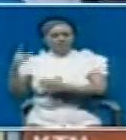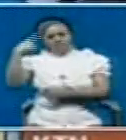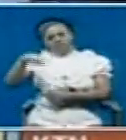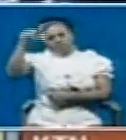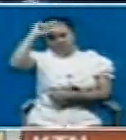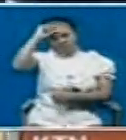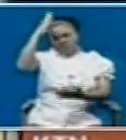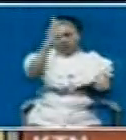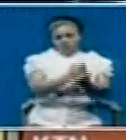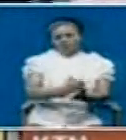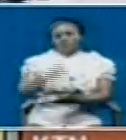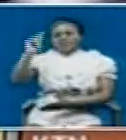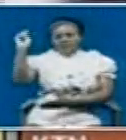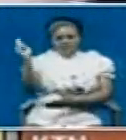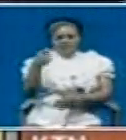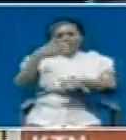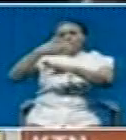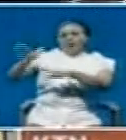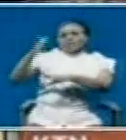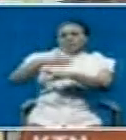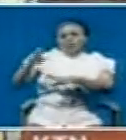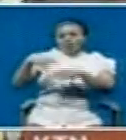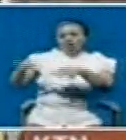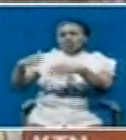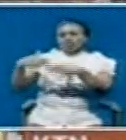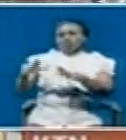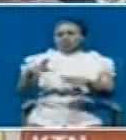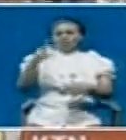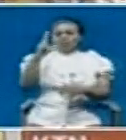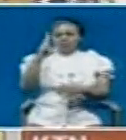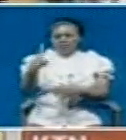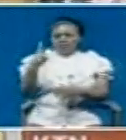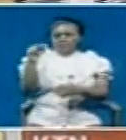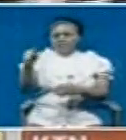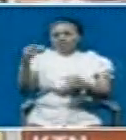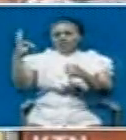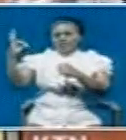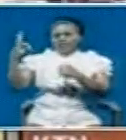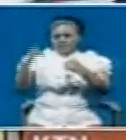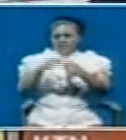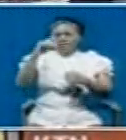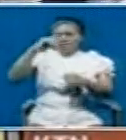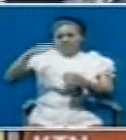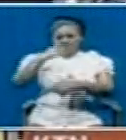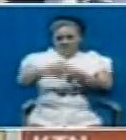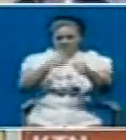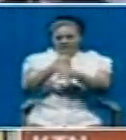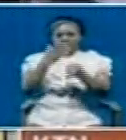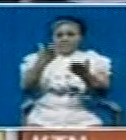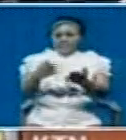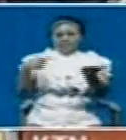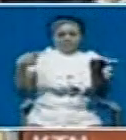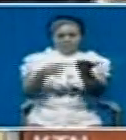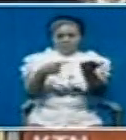serikali. Kenya ikipoteza takriban shilingi bilioni 1.8 kila mwaka. Shughuli hii